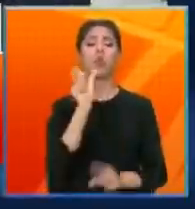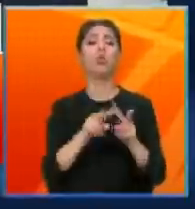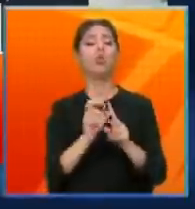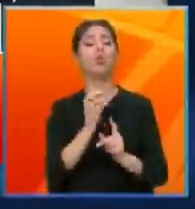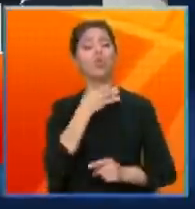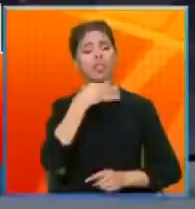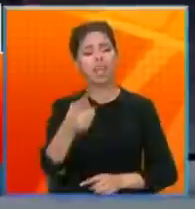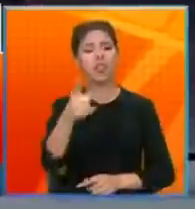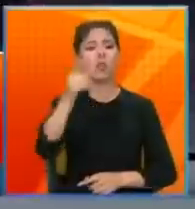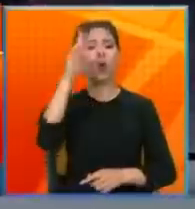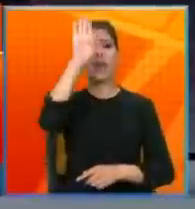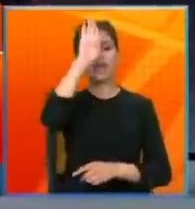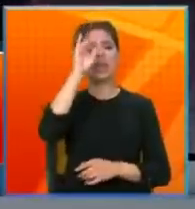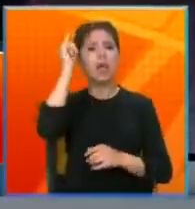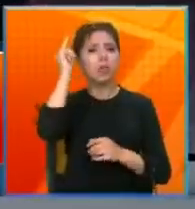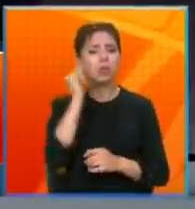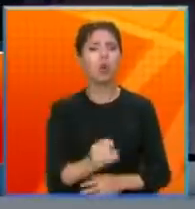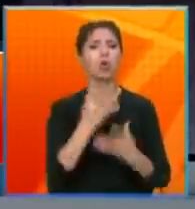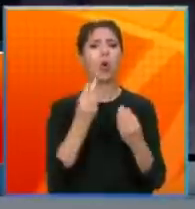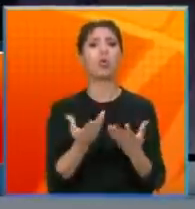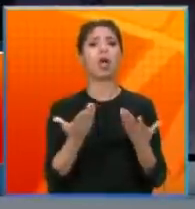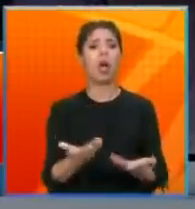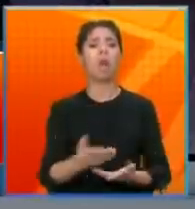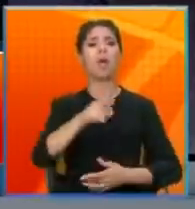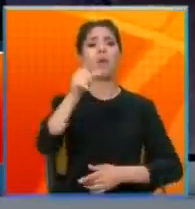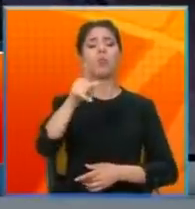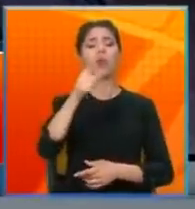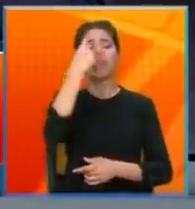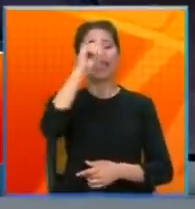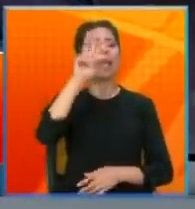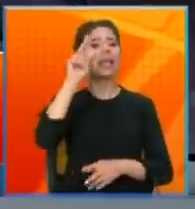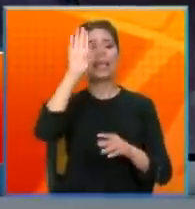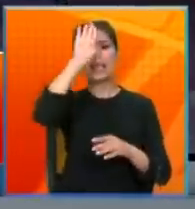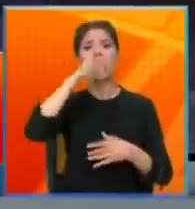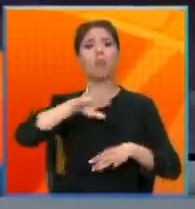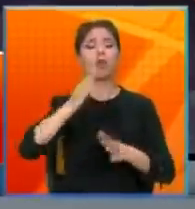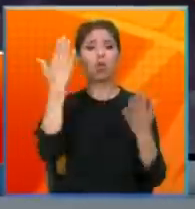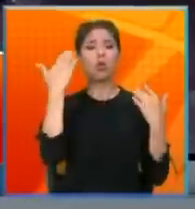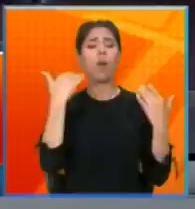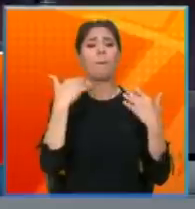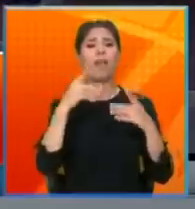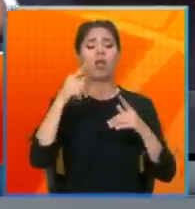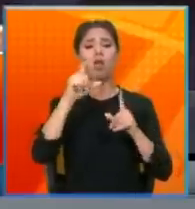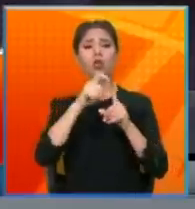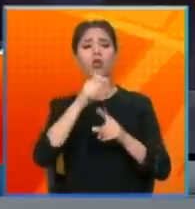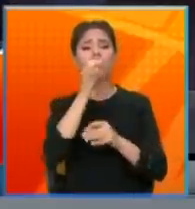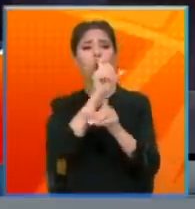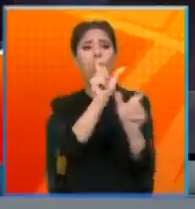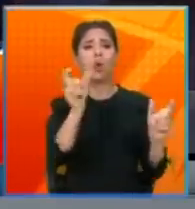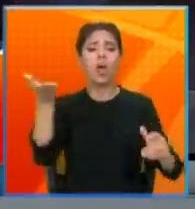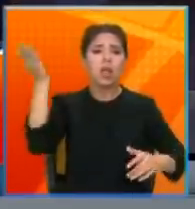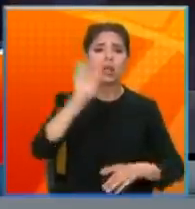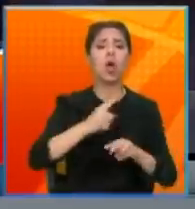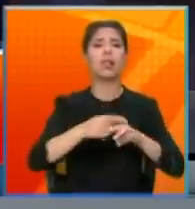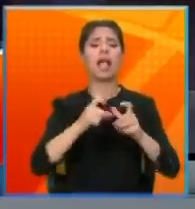teşekkür ediyoruz. Felaket İstanbul'u vurdu ve yaraladı ama kabus İstanbul'la sınırlı kalmadı. Meteorolojinin dün yaptığı uyarı, ciddi uyarı sonrası Ege'de